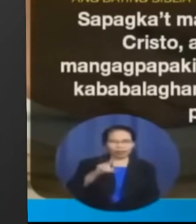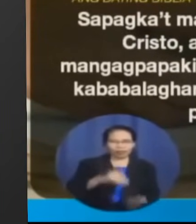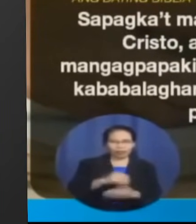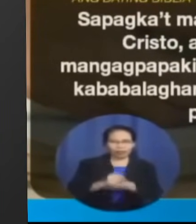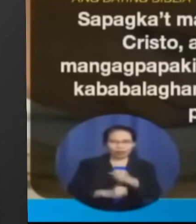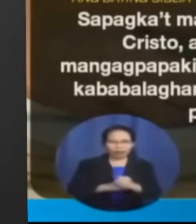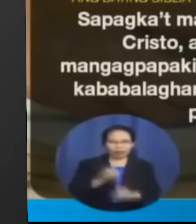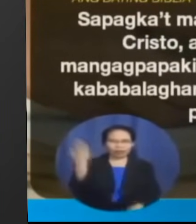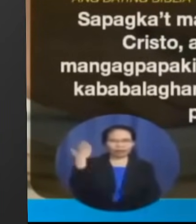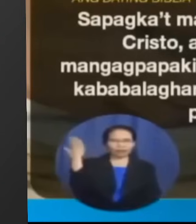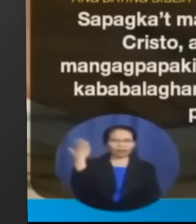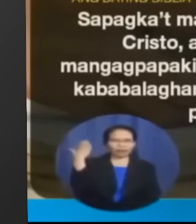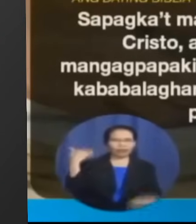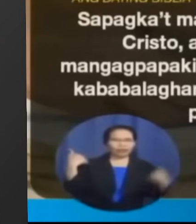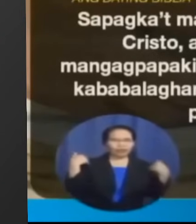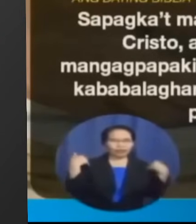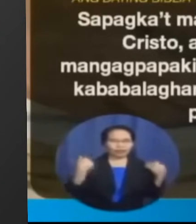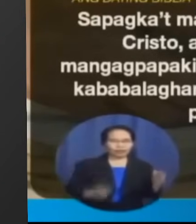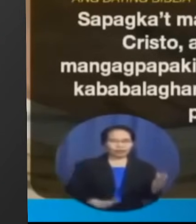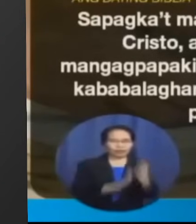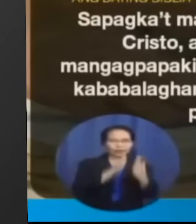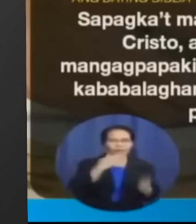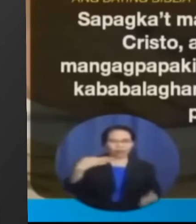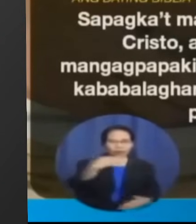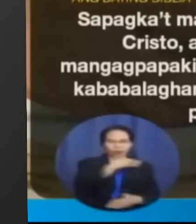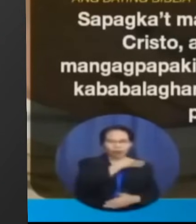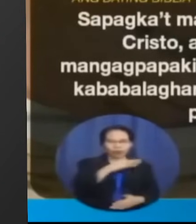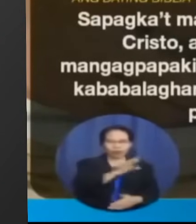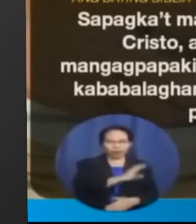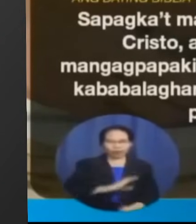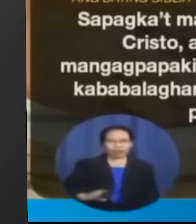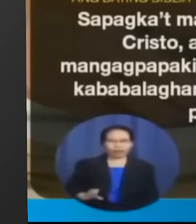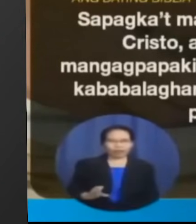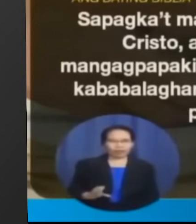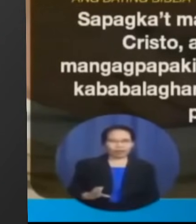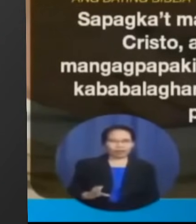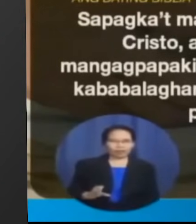2,000 taon na nakakalipas, may mga lilitaw na mga bulaang Kristo.